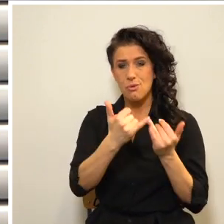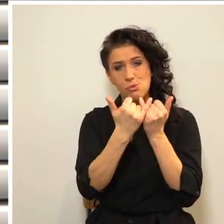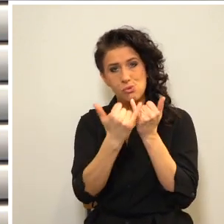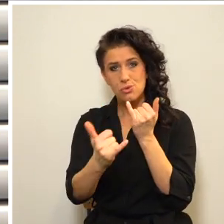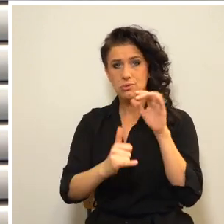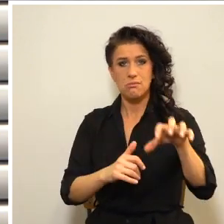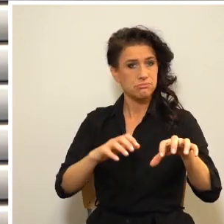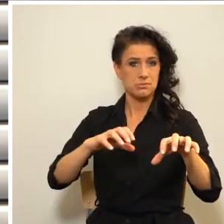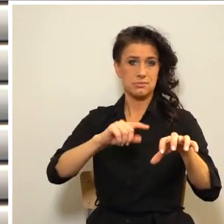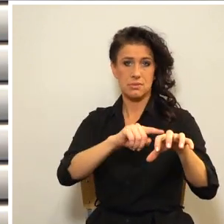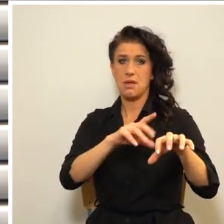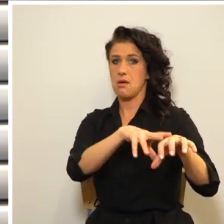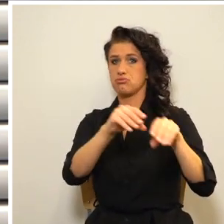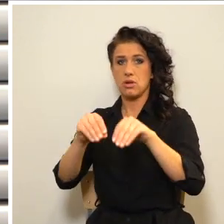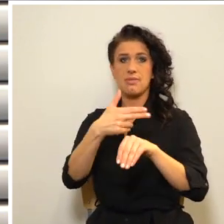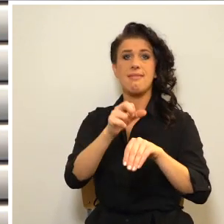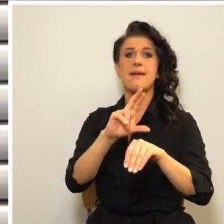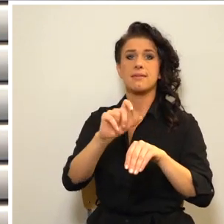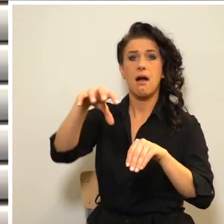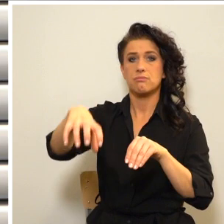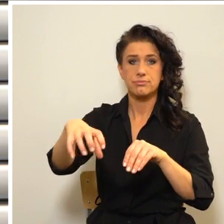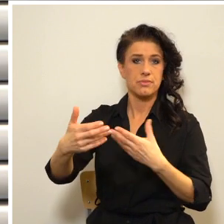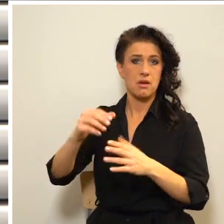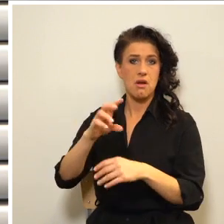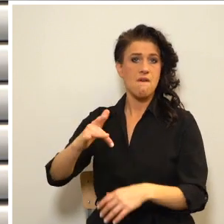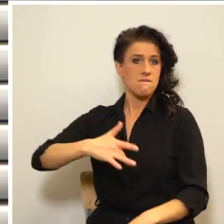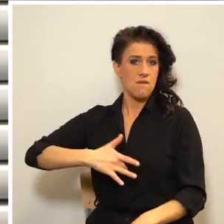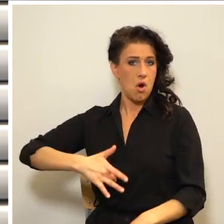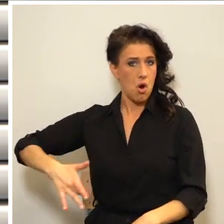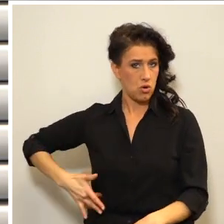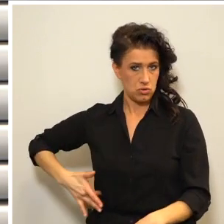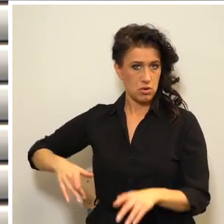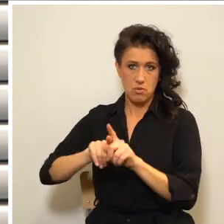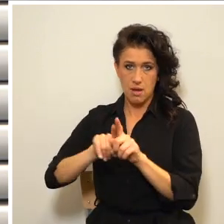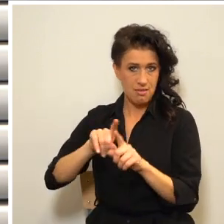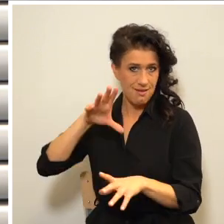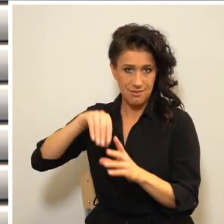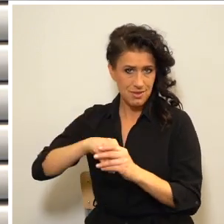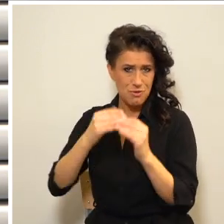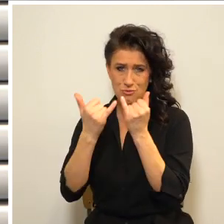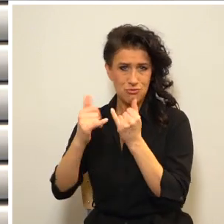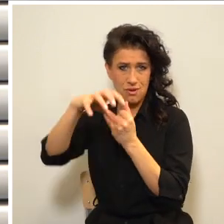będzie przeszczepianie nerek czy przeszczepienie wątroby czy te